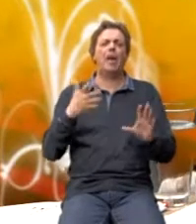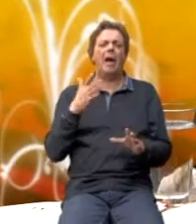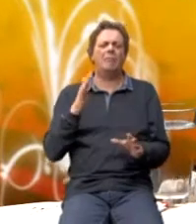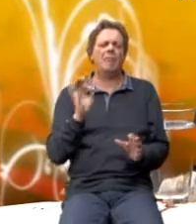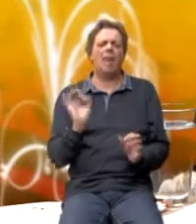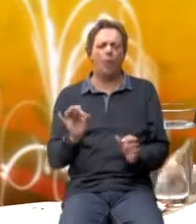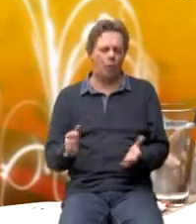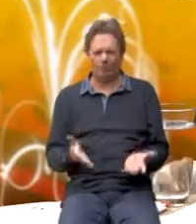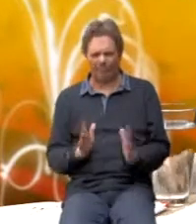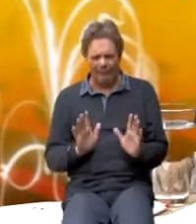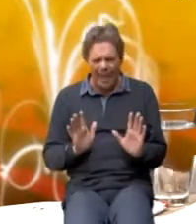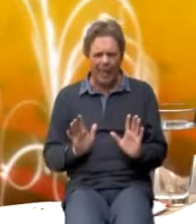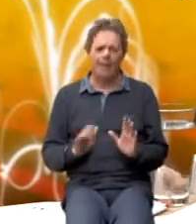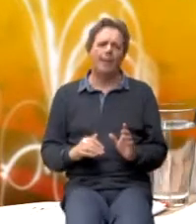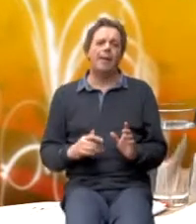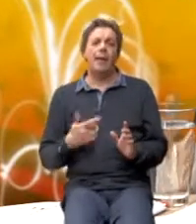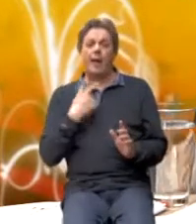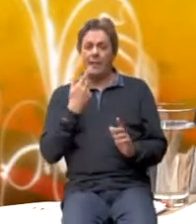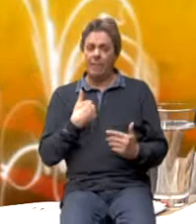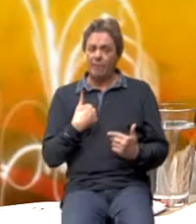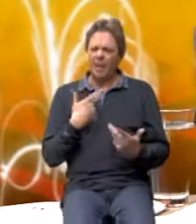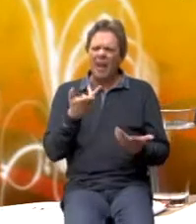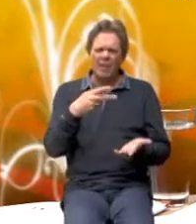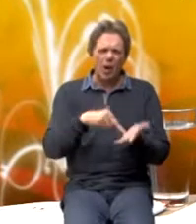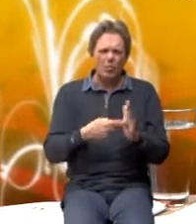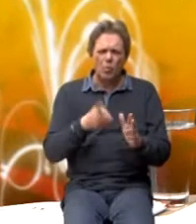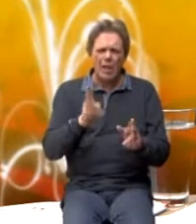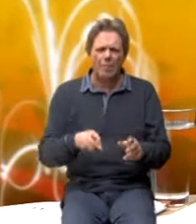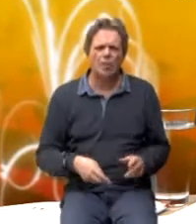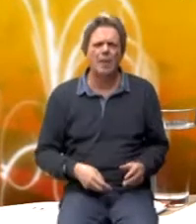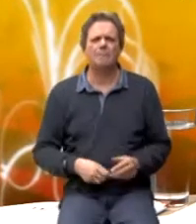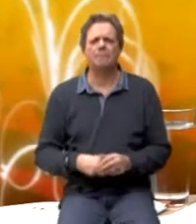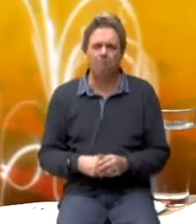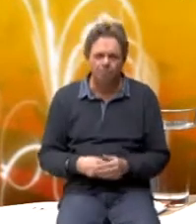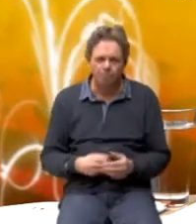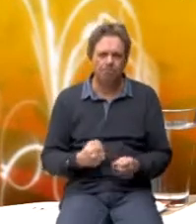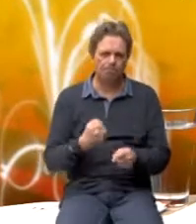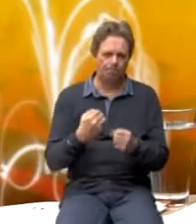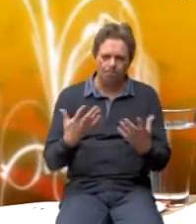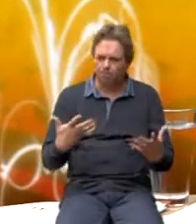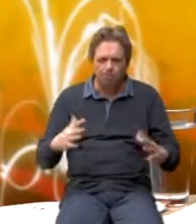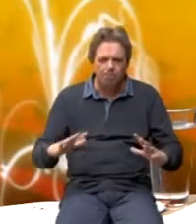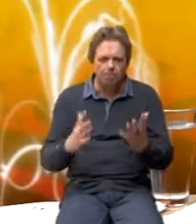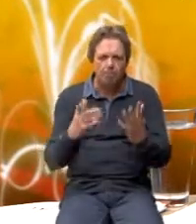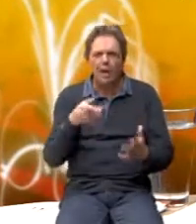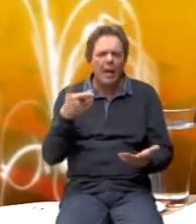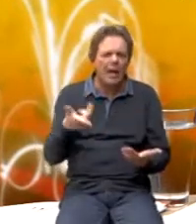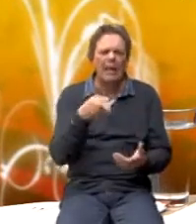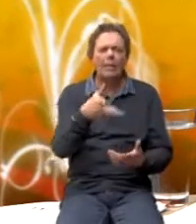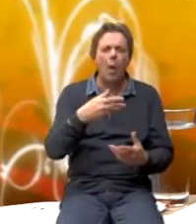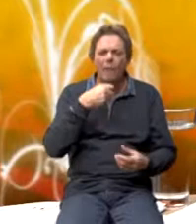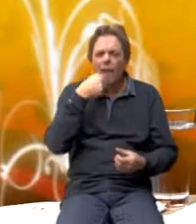vjerujem. Ali recite vi meni, da li vi kao institucija možete reagirati na ove